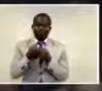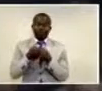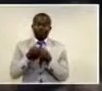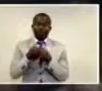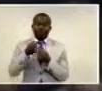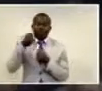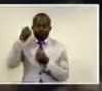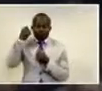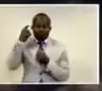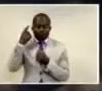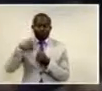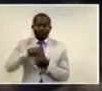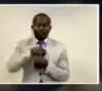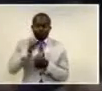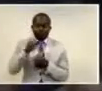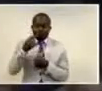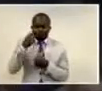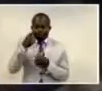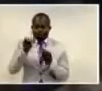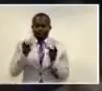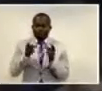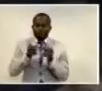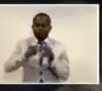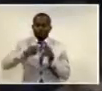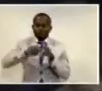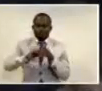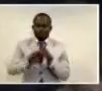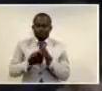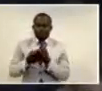icyo gihe tubona aho duhera noneho